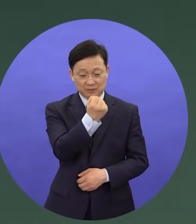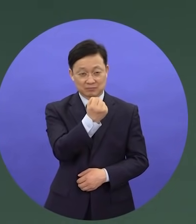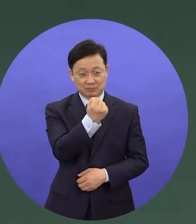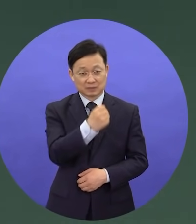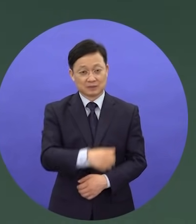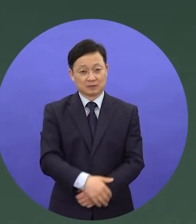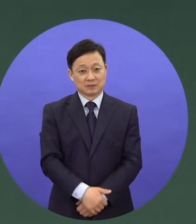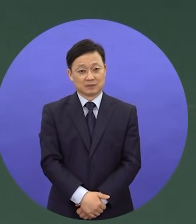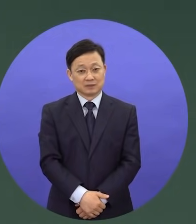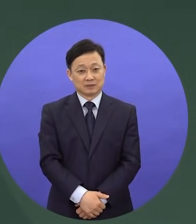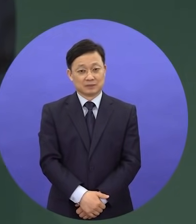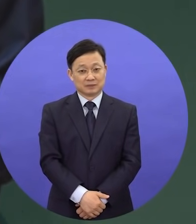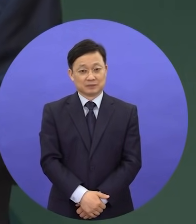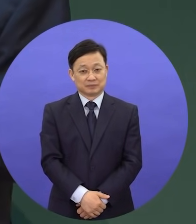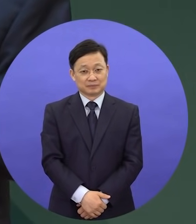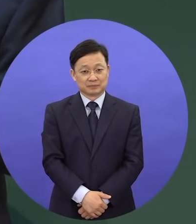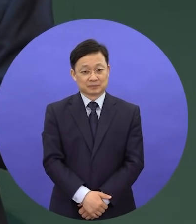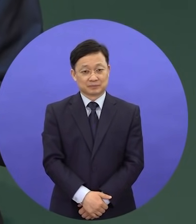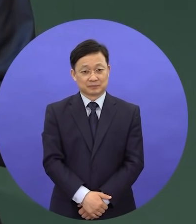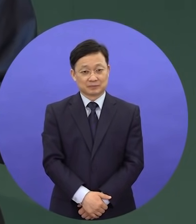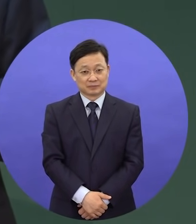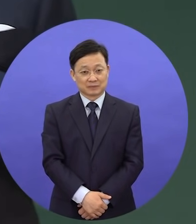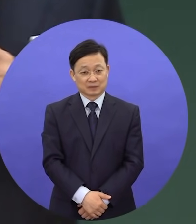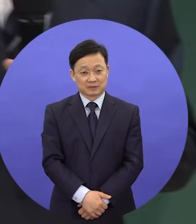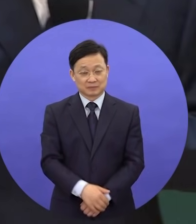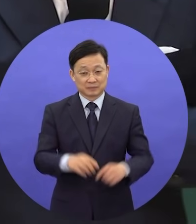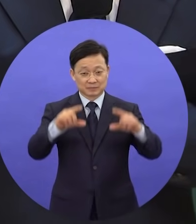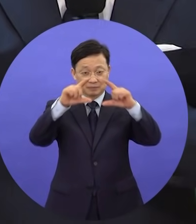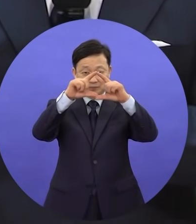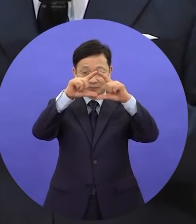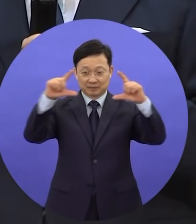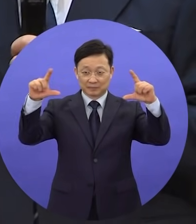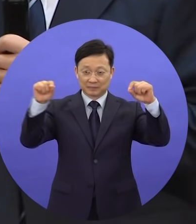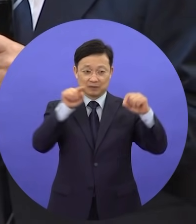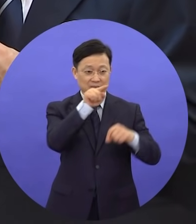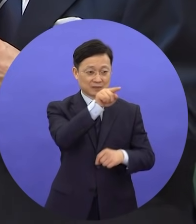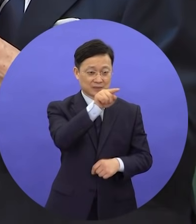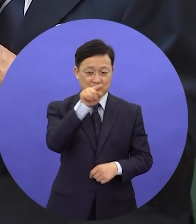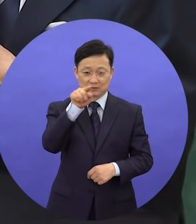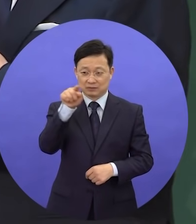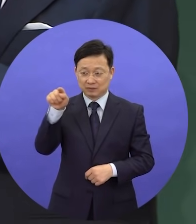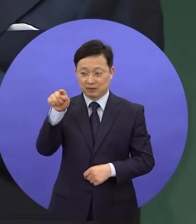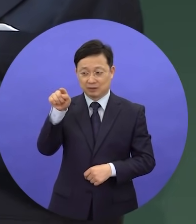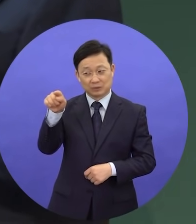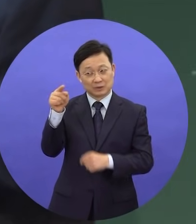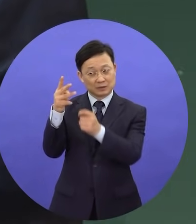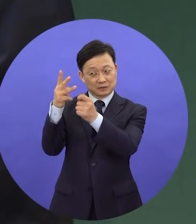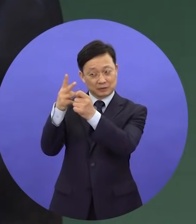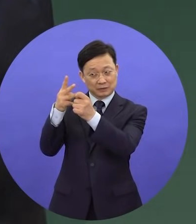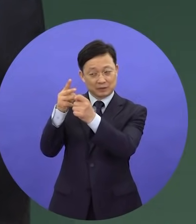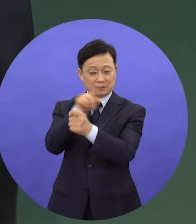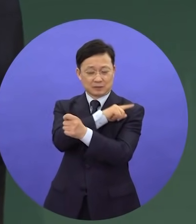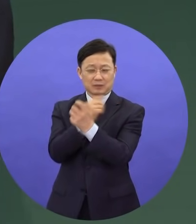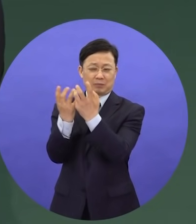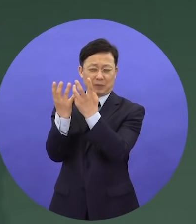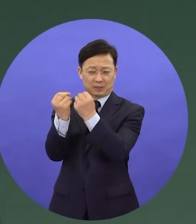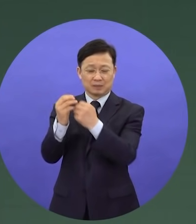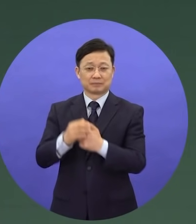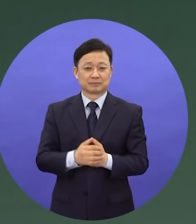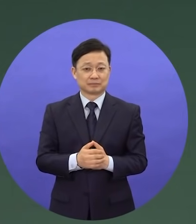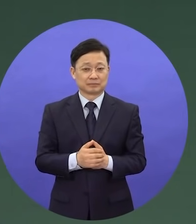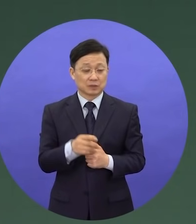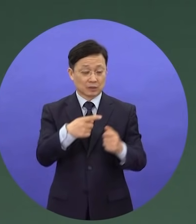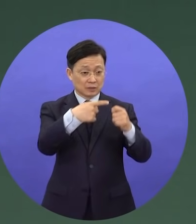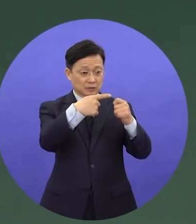순서대로 썼지만 세 번째 게 제일 많은 것 같아요. Then I wrote this in order, but I think that we see the most of number three. 뭐 응답이 없다는 건